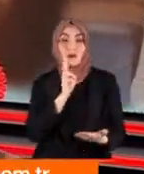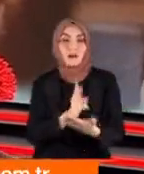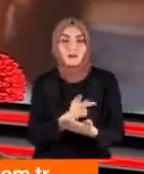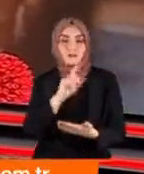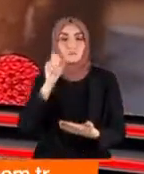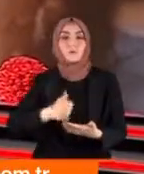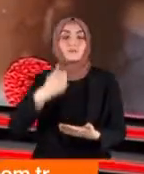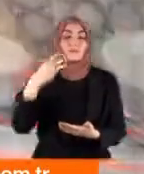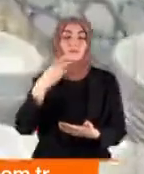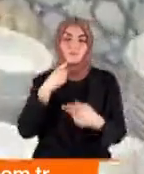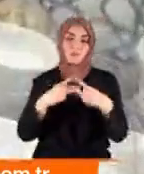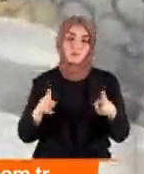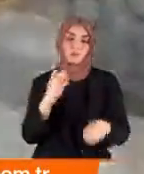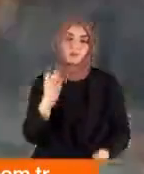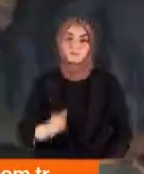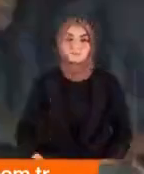açıklayacak.